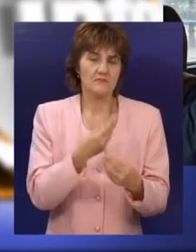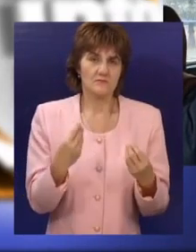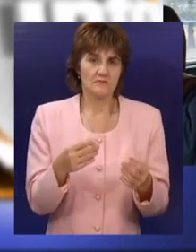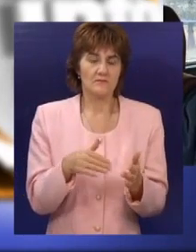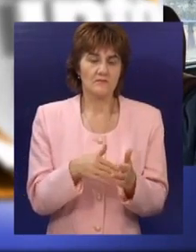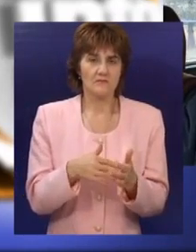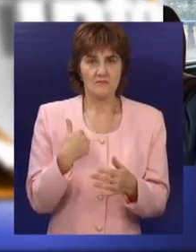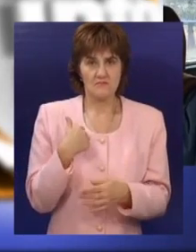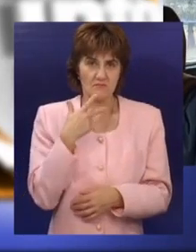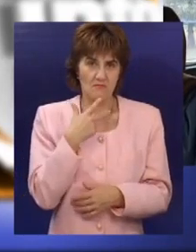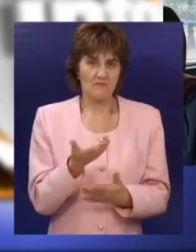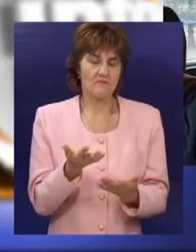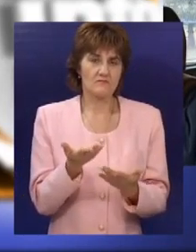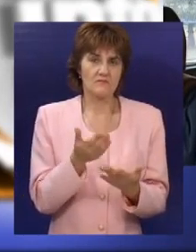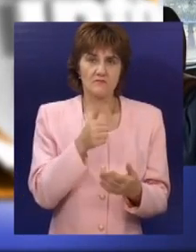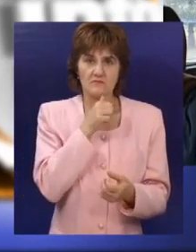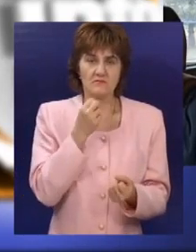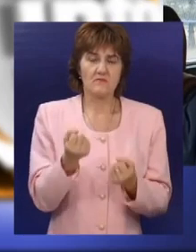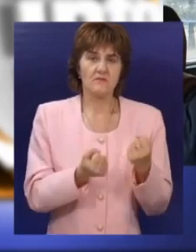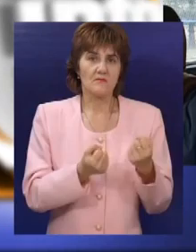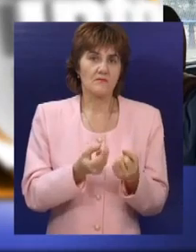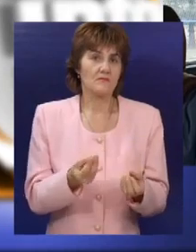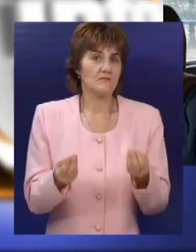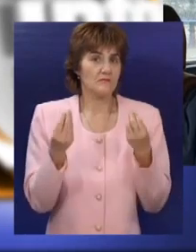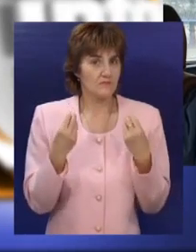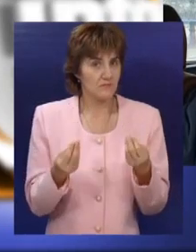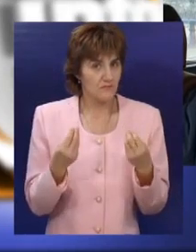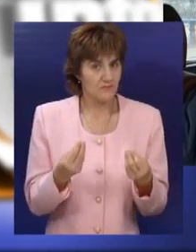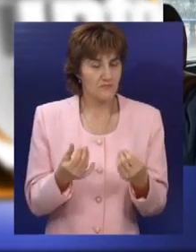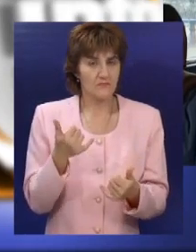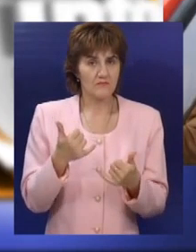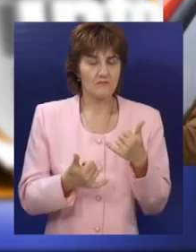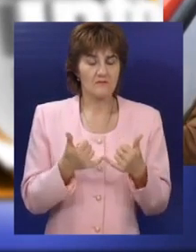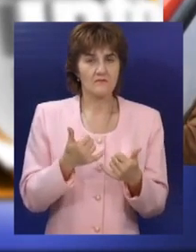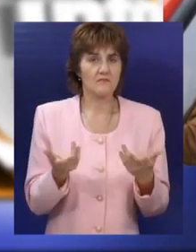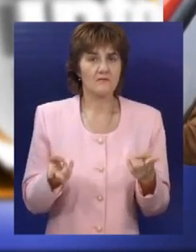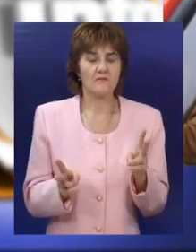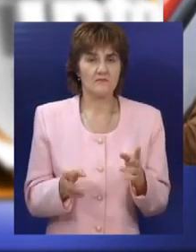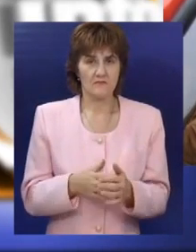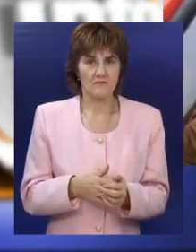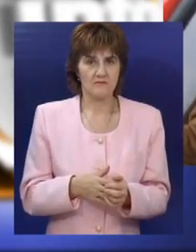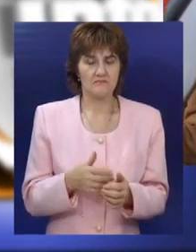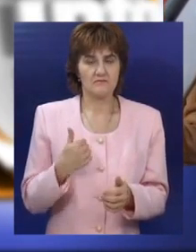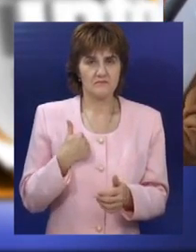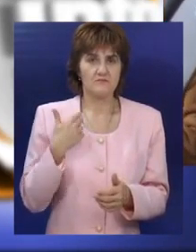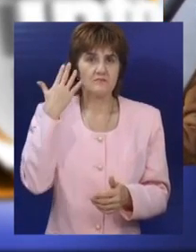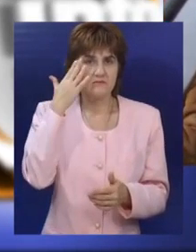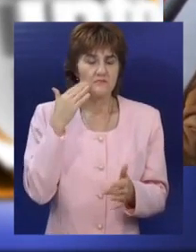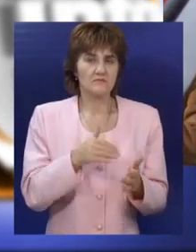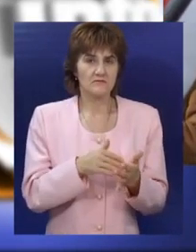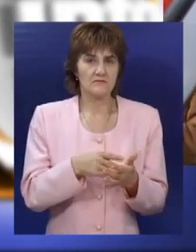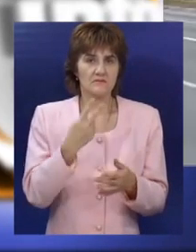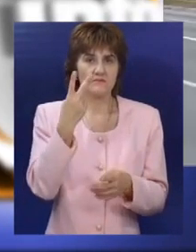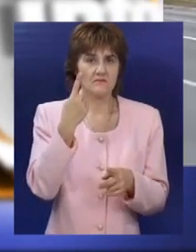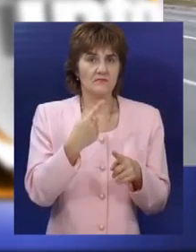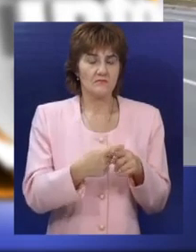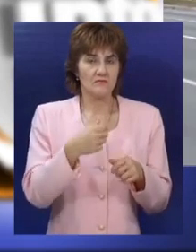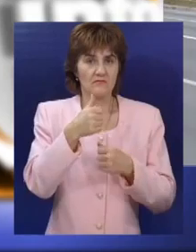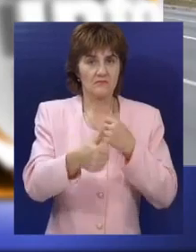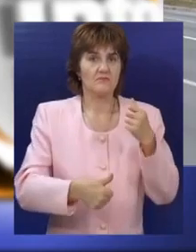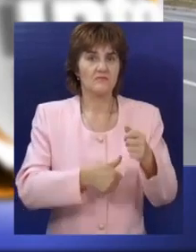Dobro je što može isprobati čovjek da li auto valja. Pa 2 puta godišnje otprilike, ali podržavamo ovakvu